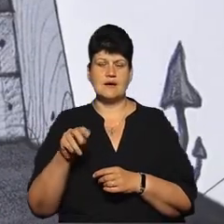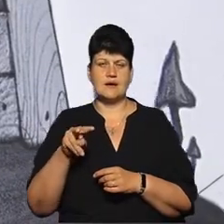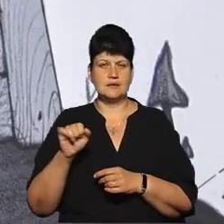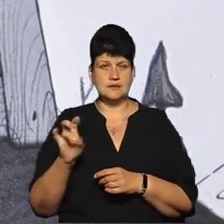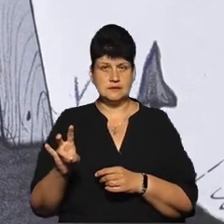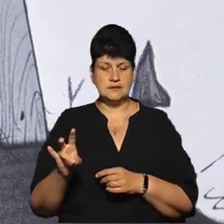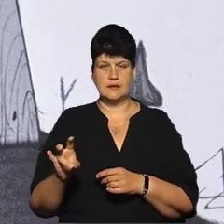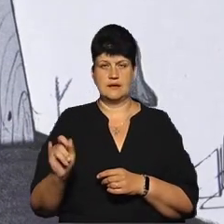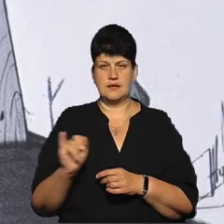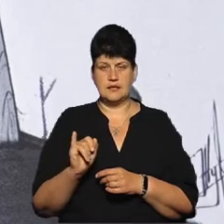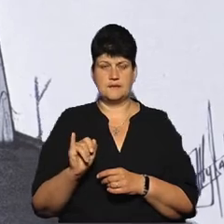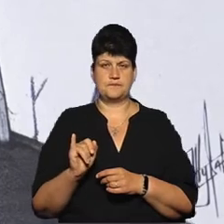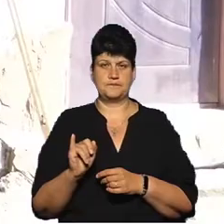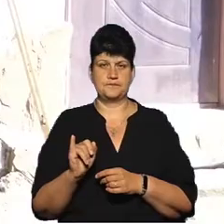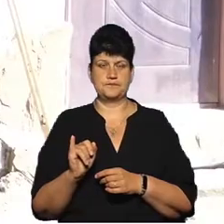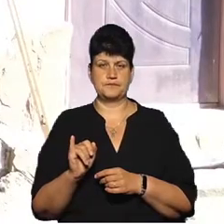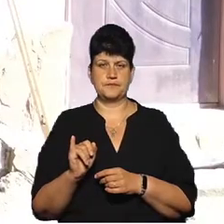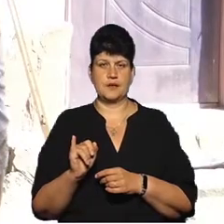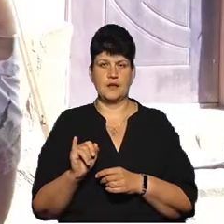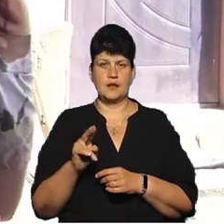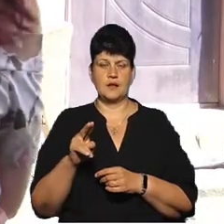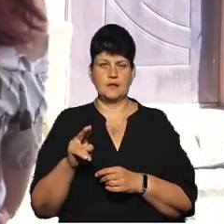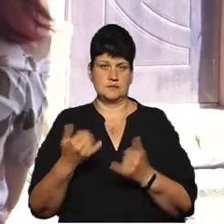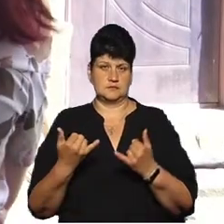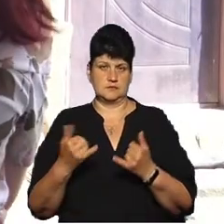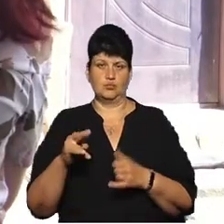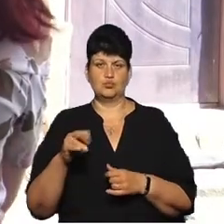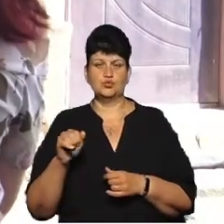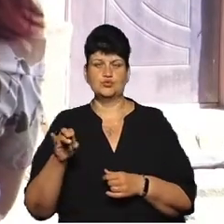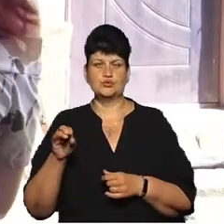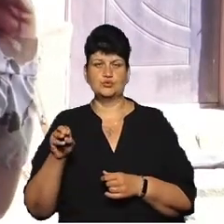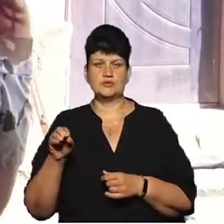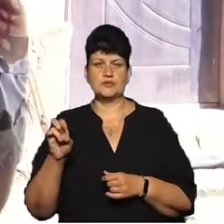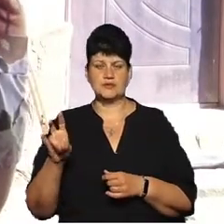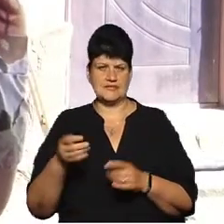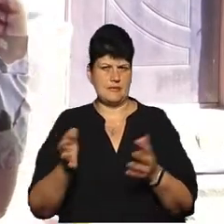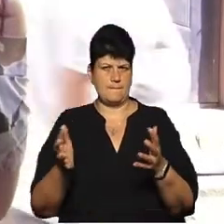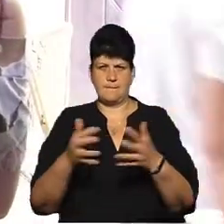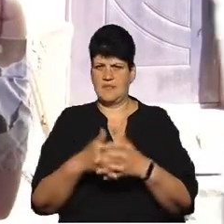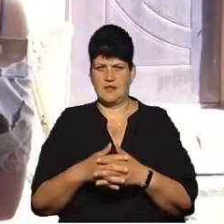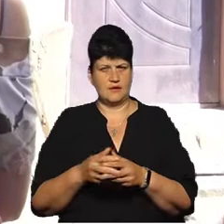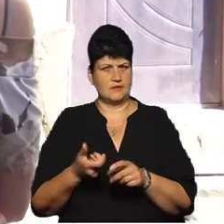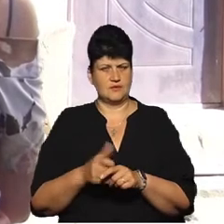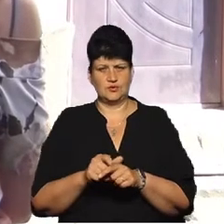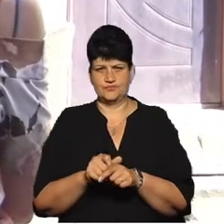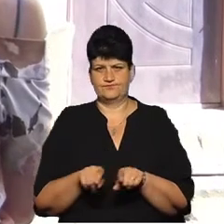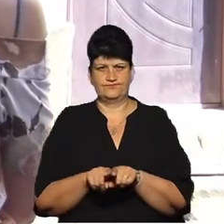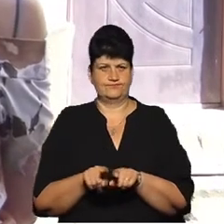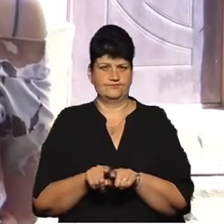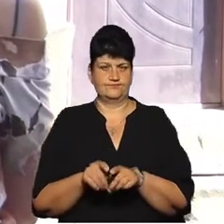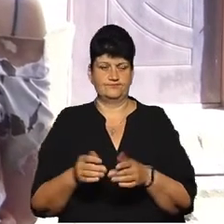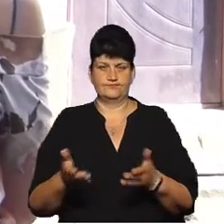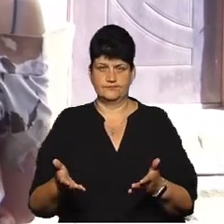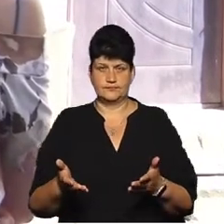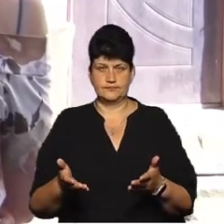і новодення Путіна, що ці поєднання є дуже доречними і